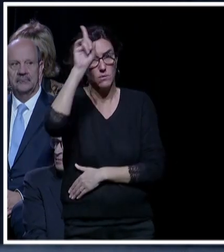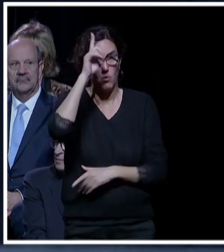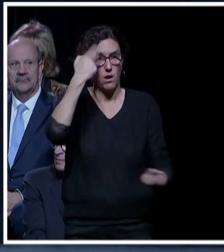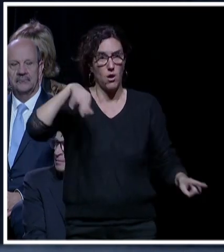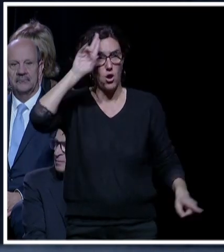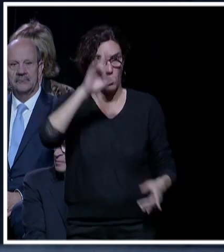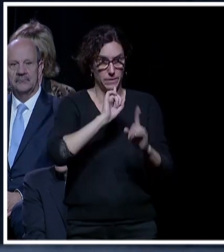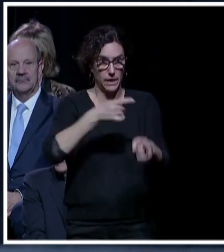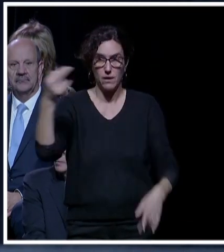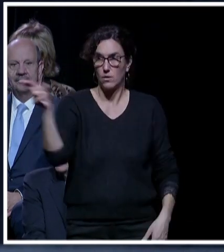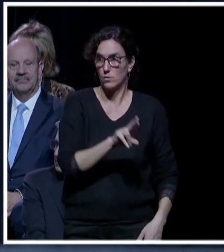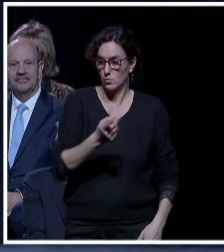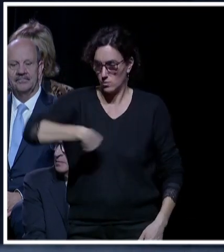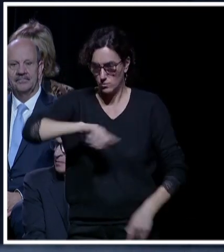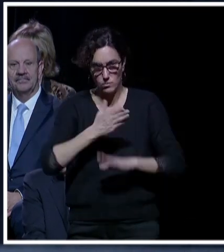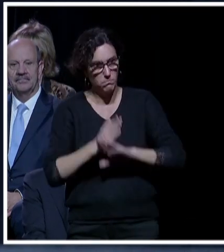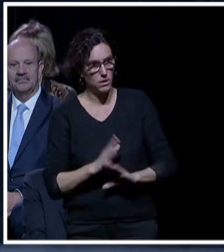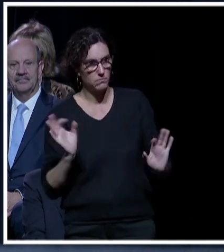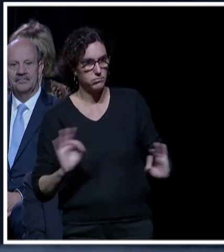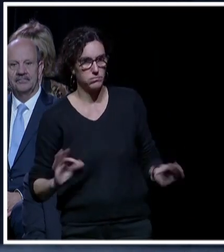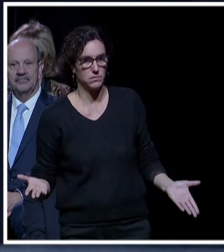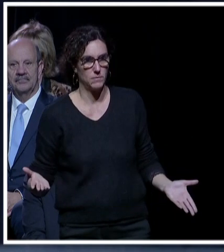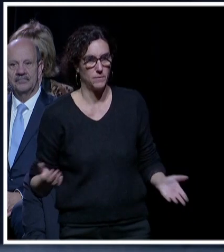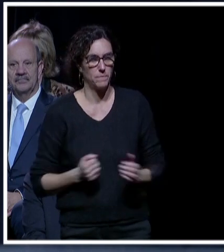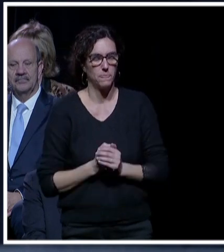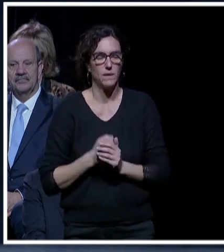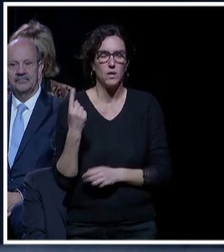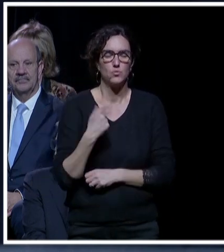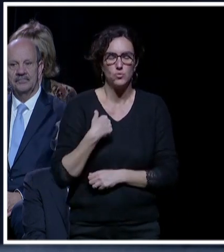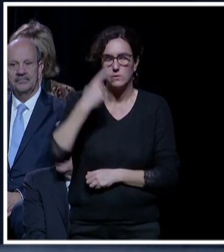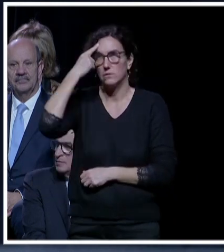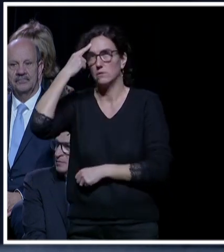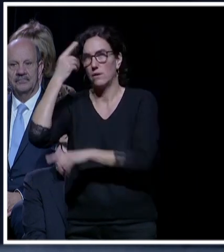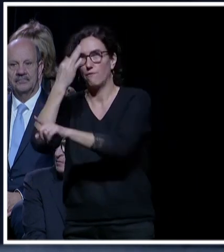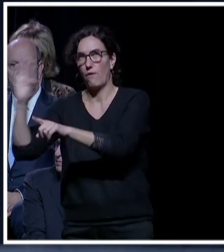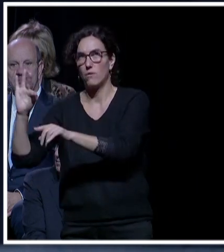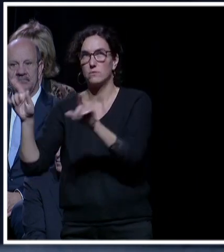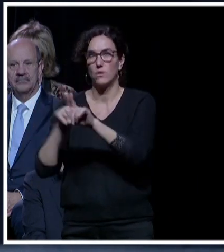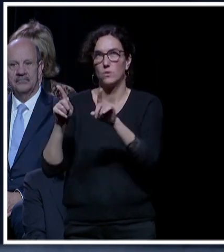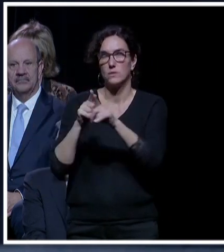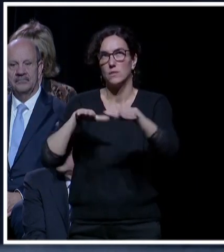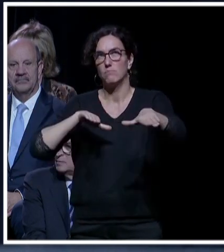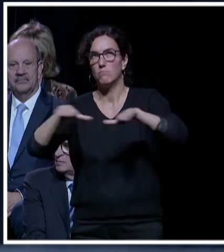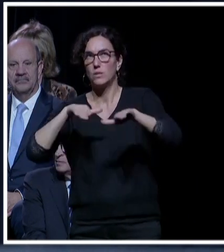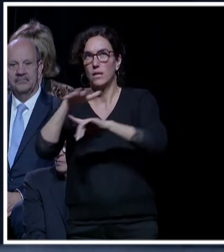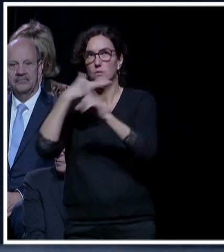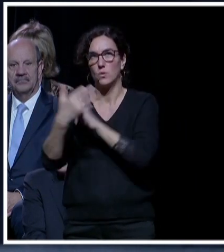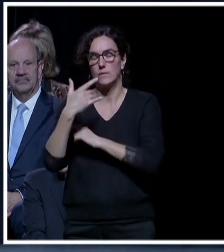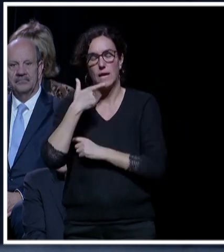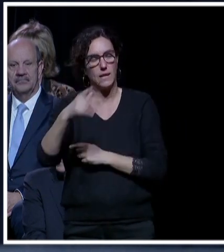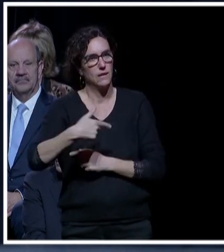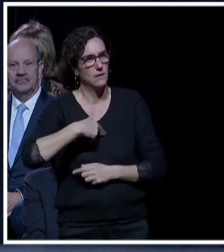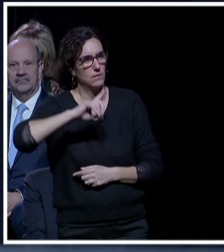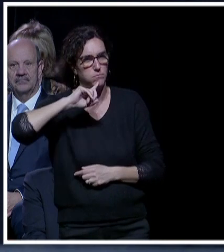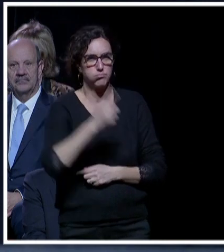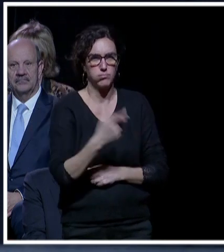prêts. C'est en pensant à la France et à notre modèle social que nous avons imposé 15 heures d'activité par semaine en contrepartie